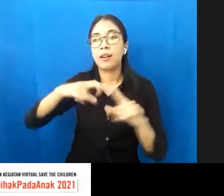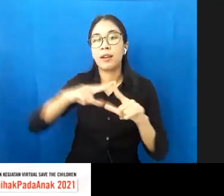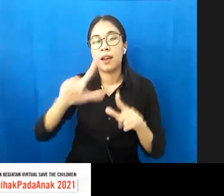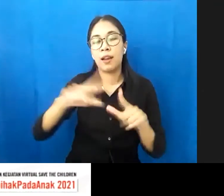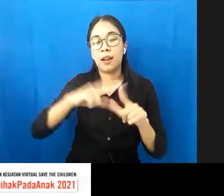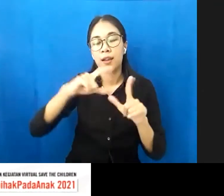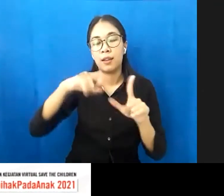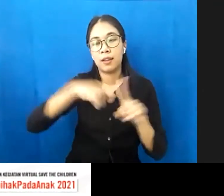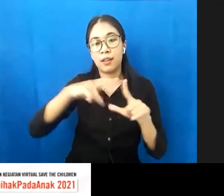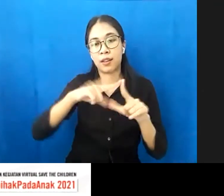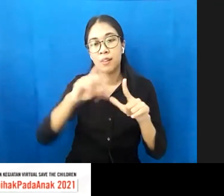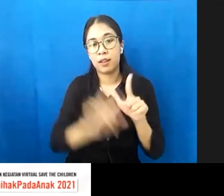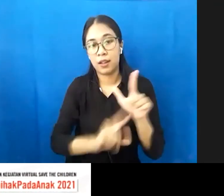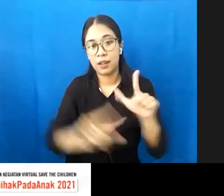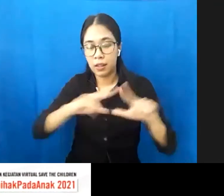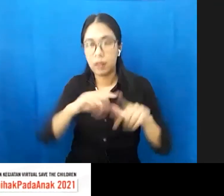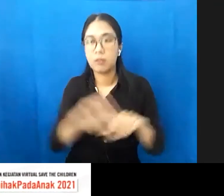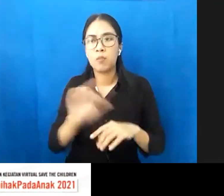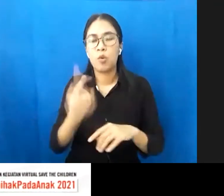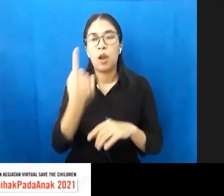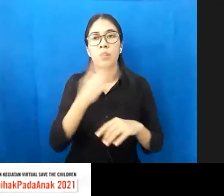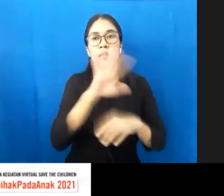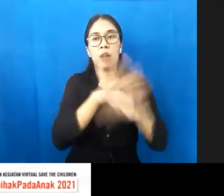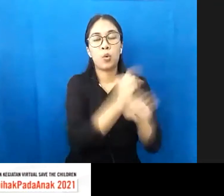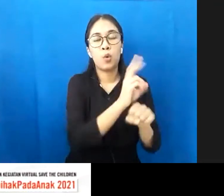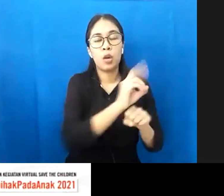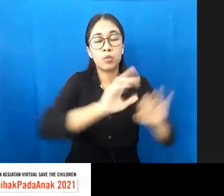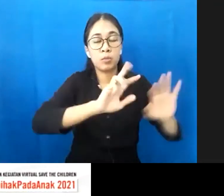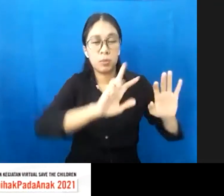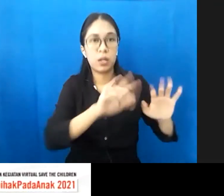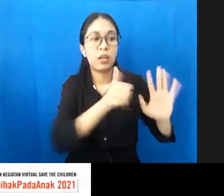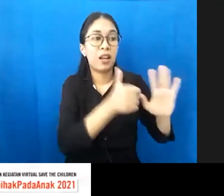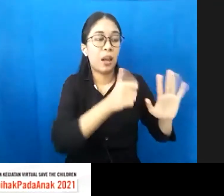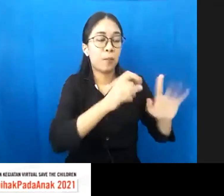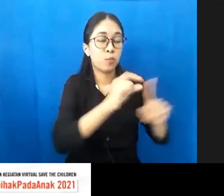Jadi dari tahun 2019 6 puskesmas Kalakarya kemudian menjadi 12